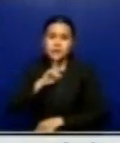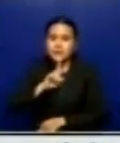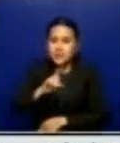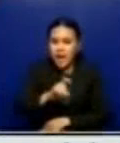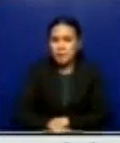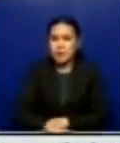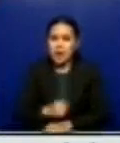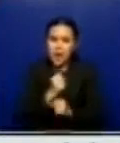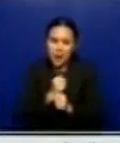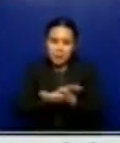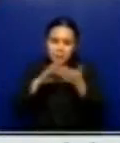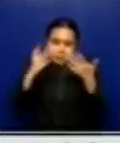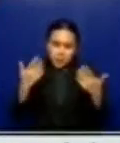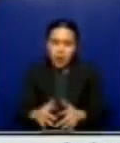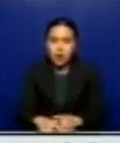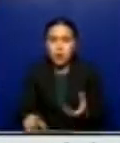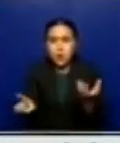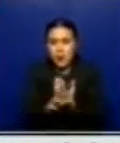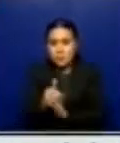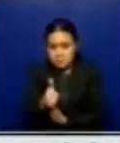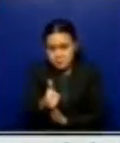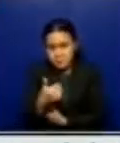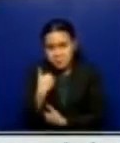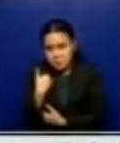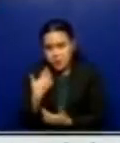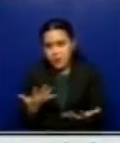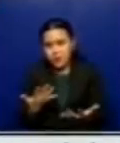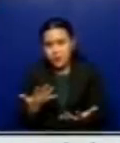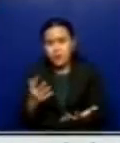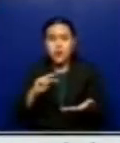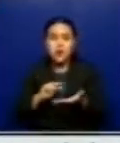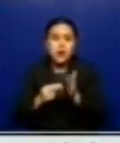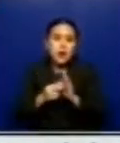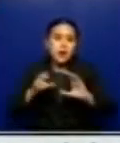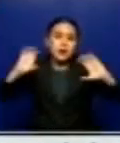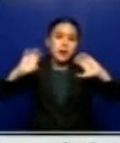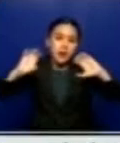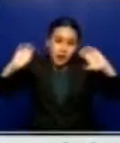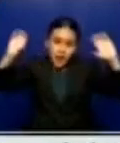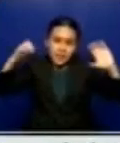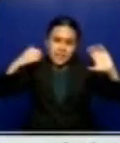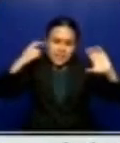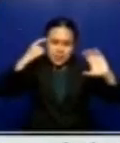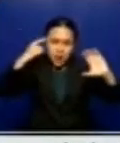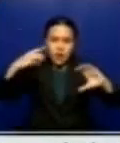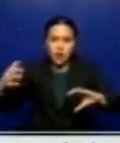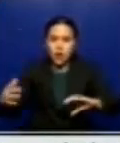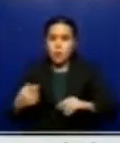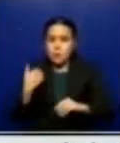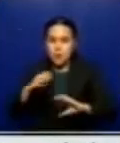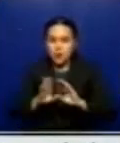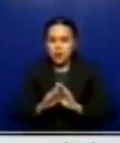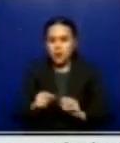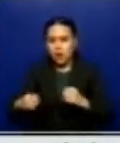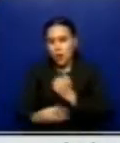ประสิทธิผลไม่มีซึ่งเป็นช่องทางให้ส่วนราชการมีโอกาสทุจริตม